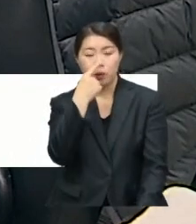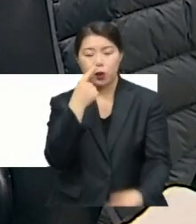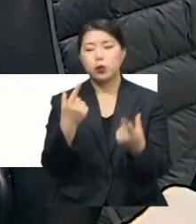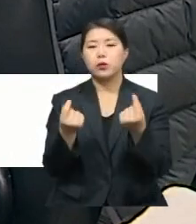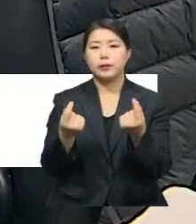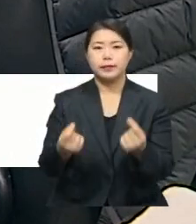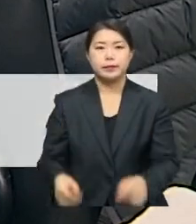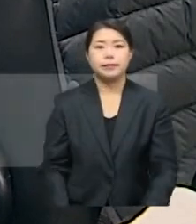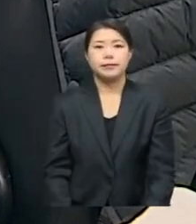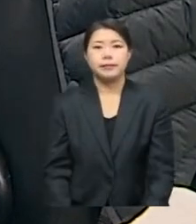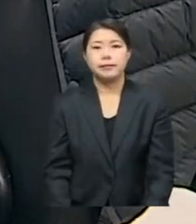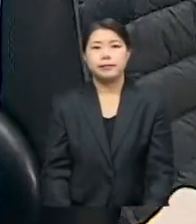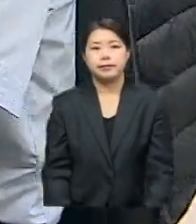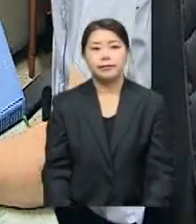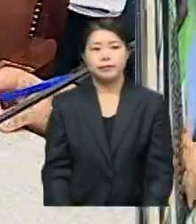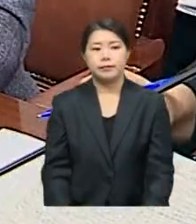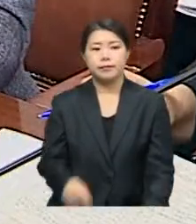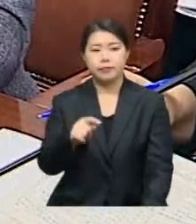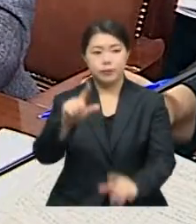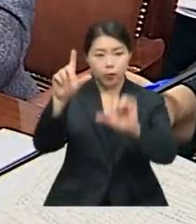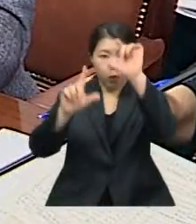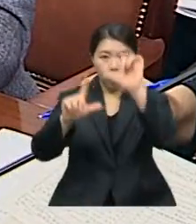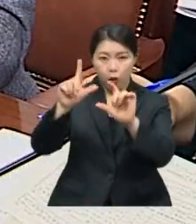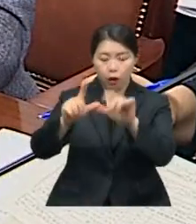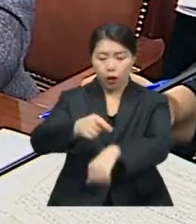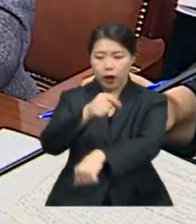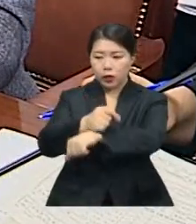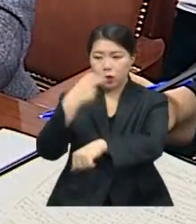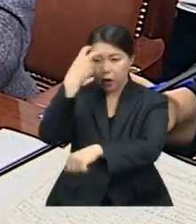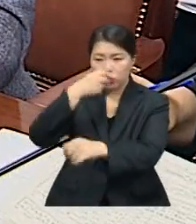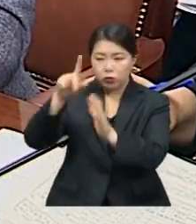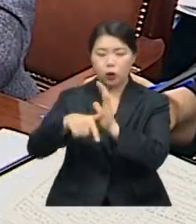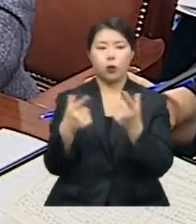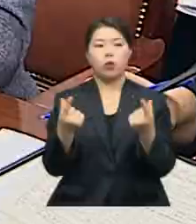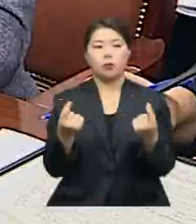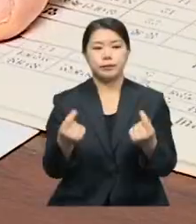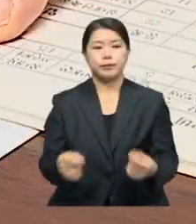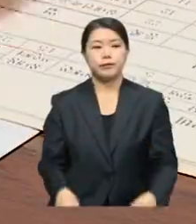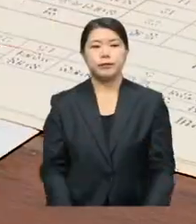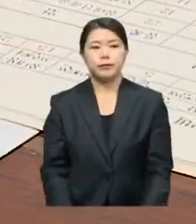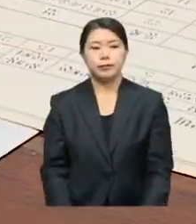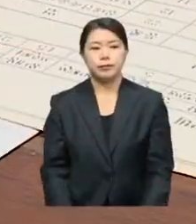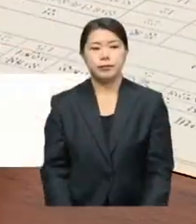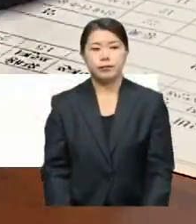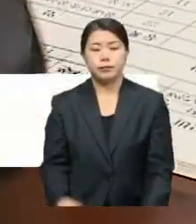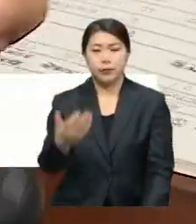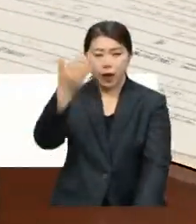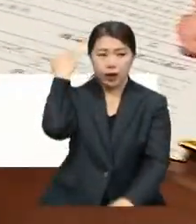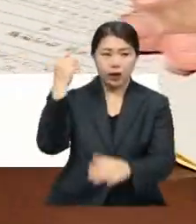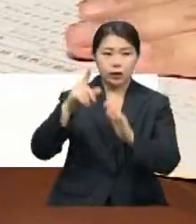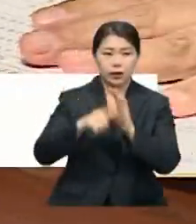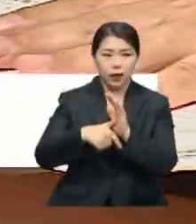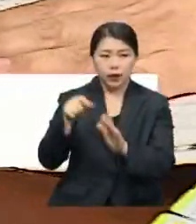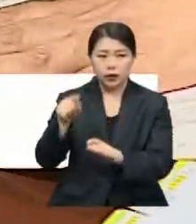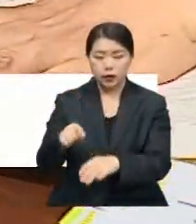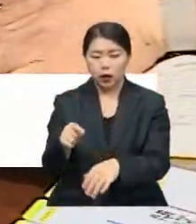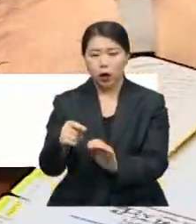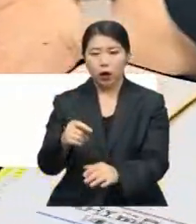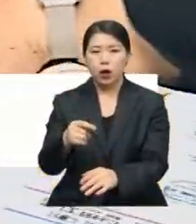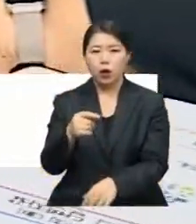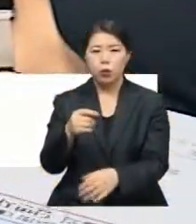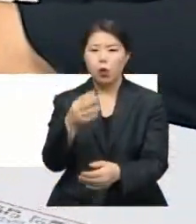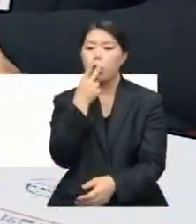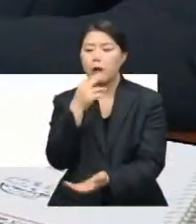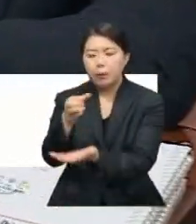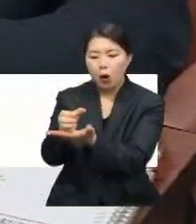컵에 담았습니다 이런 관경은 행정 사무감사에서도 눈에 뜹니다 과거에는 행장 앞에 생수병이